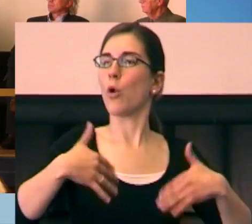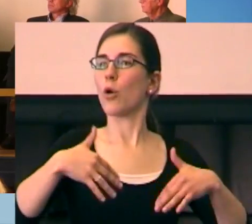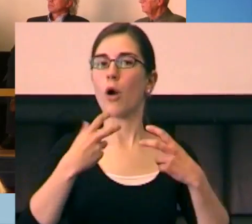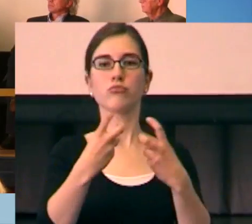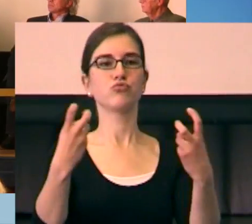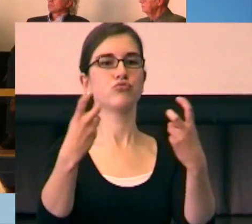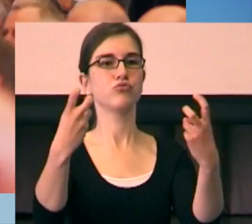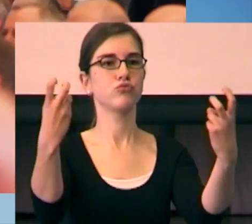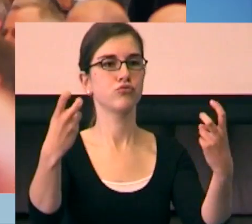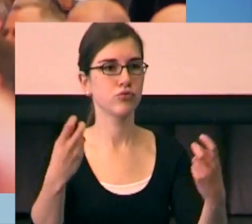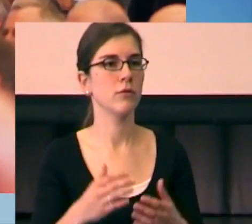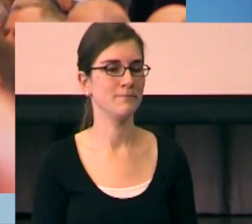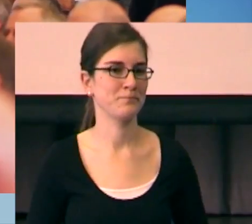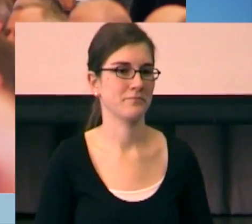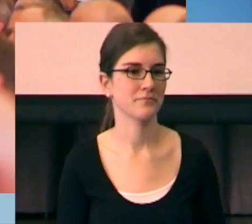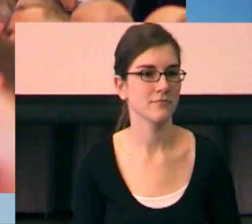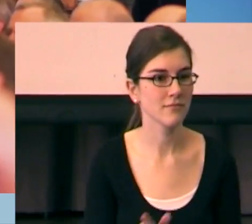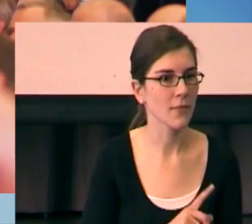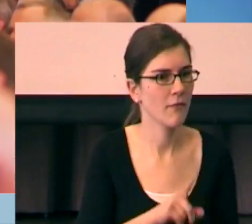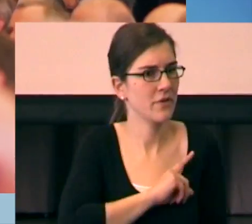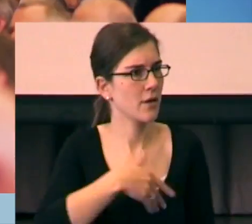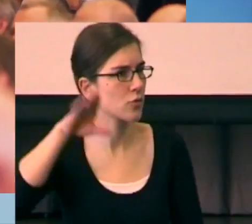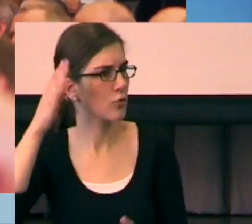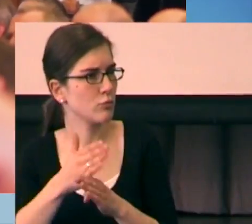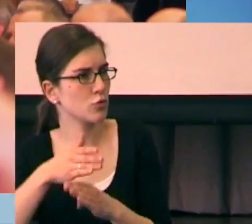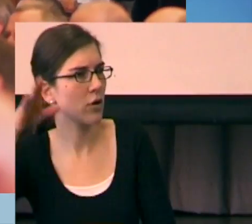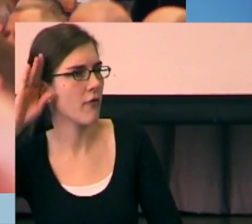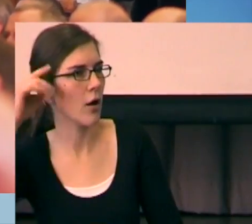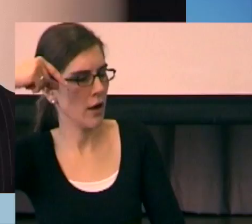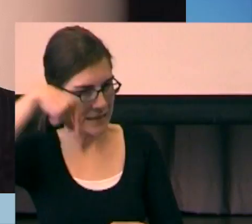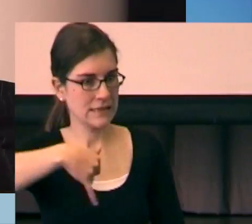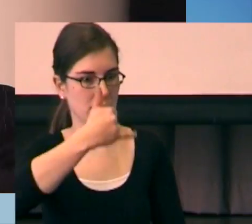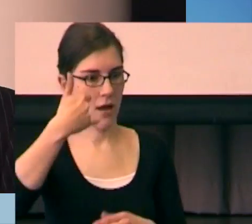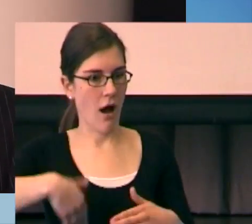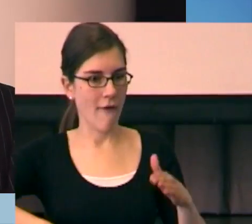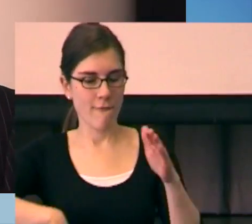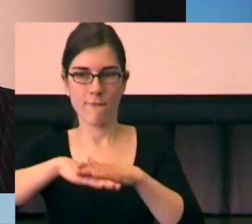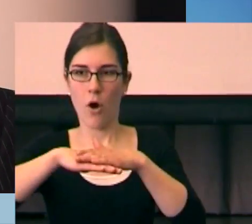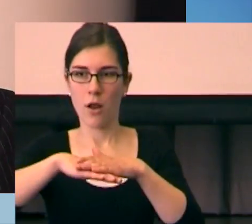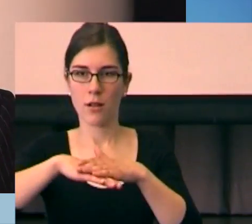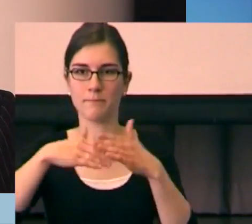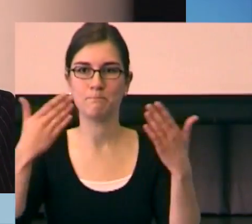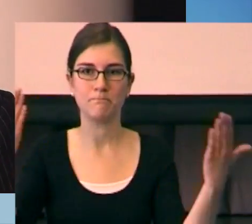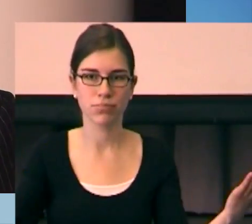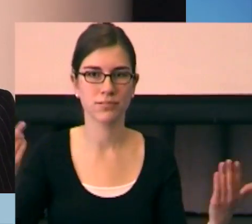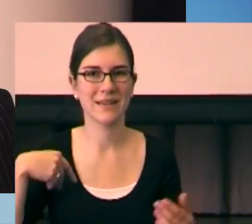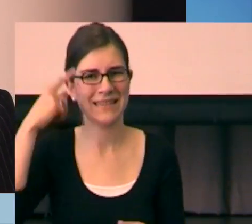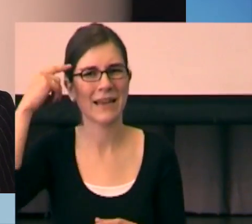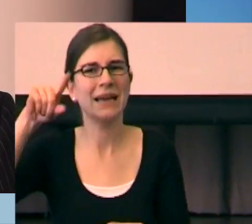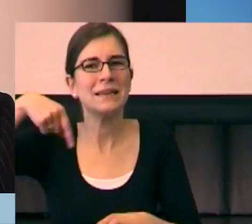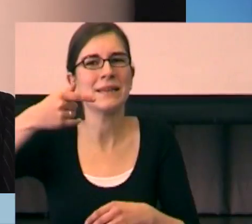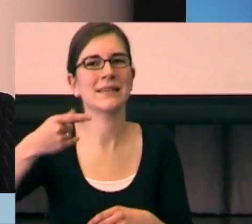haben erfahren, das wird toll dieses Jahr, das wird voll dieses Jahr. Ich glaube, wir sorgen dafür, dass beim nächsten Mal nicht so viel Gerümpel da hinten steht.